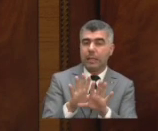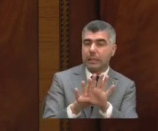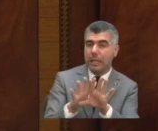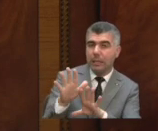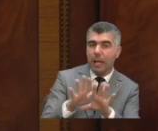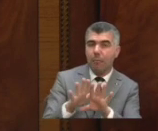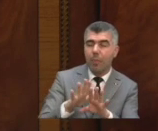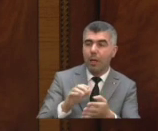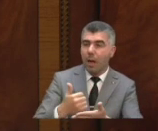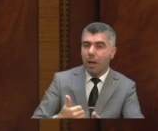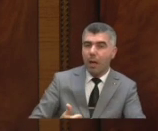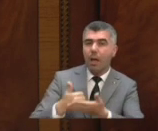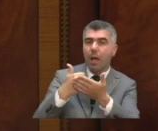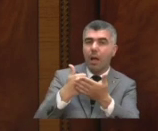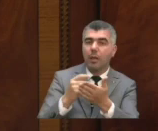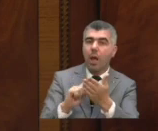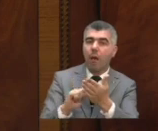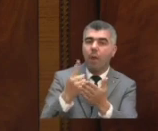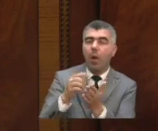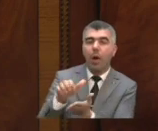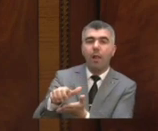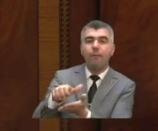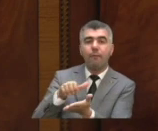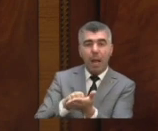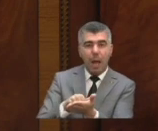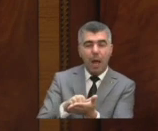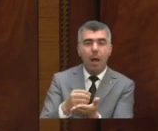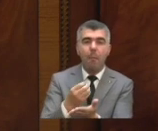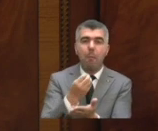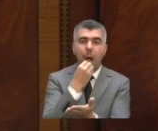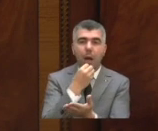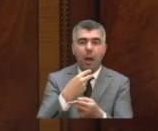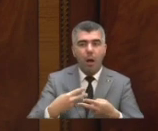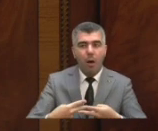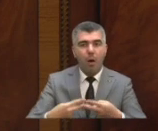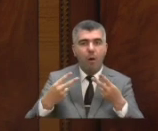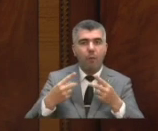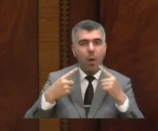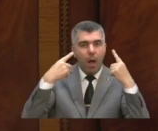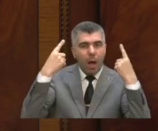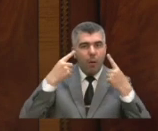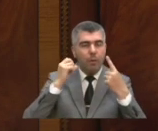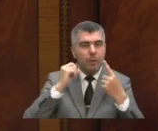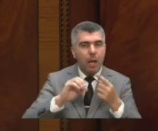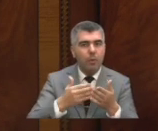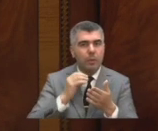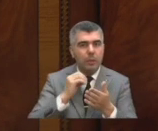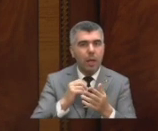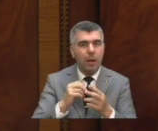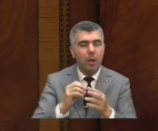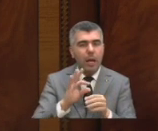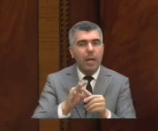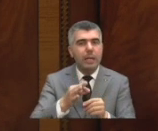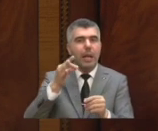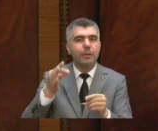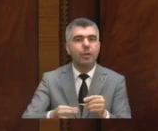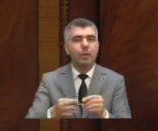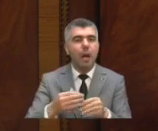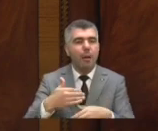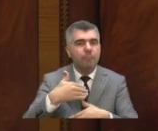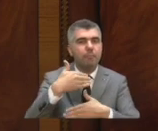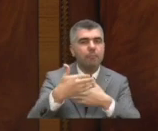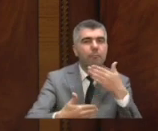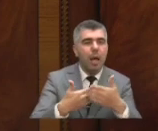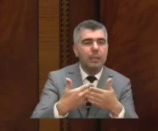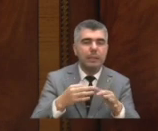دعم المواد الاوليه الفلاحيه والاعلاف موازه مع تطوير سلاسل الانتاج والتوزيع في اطار